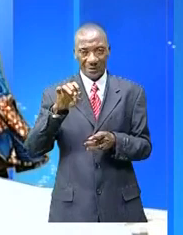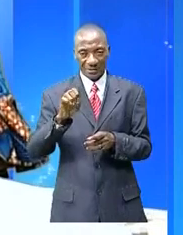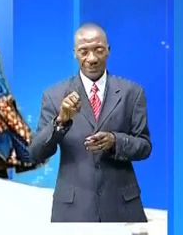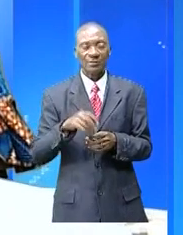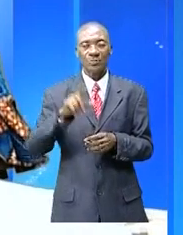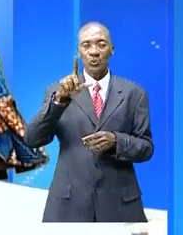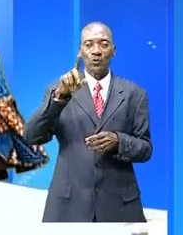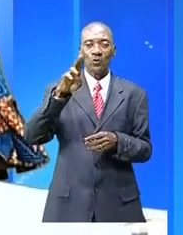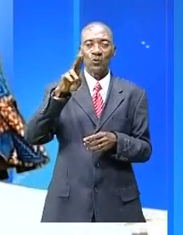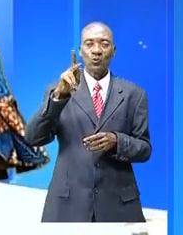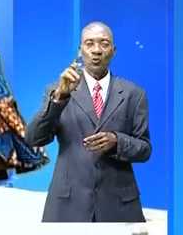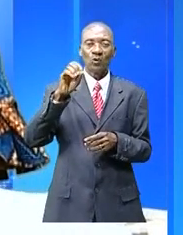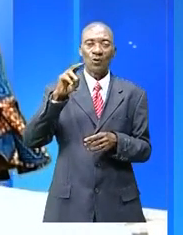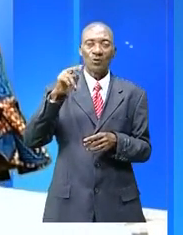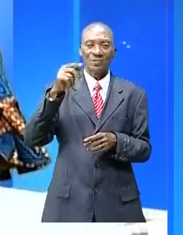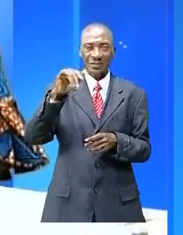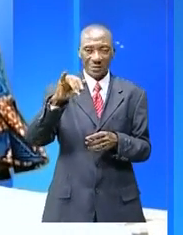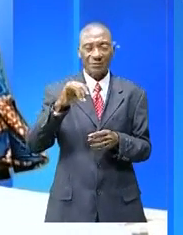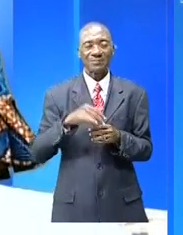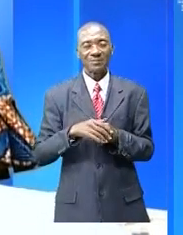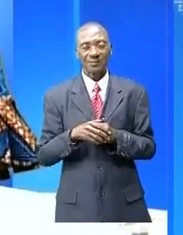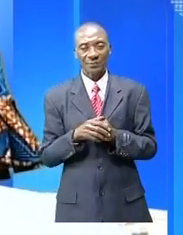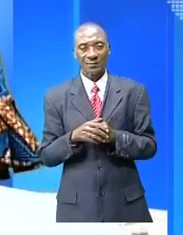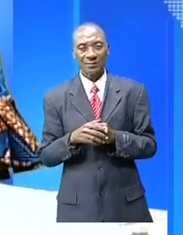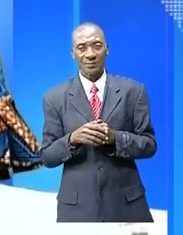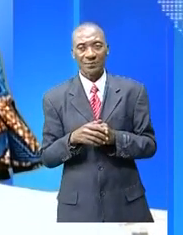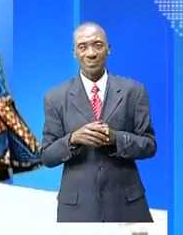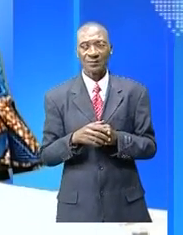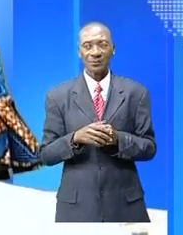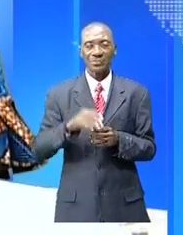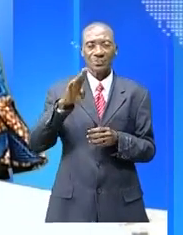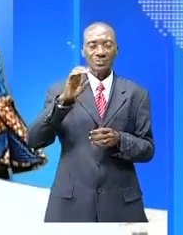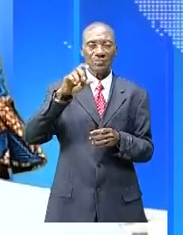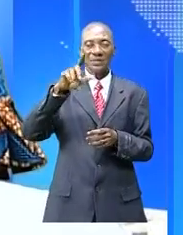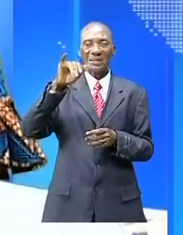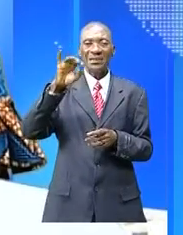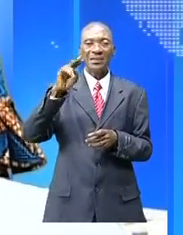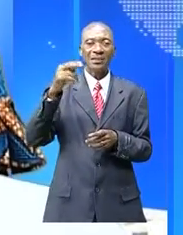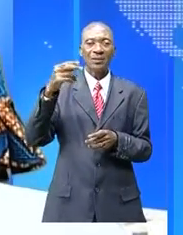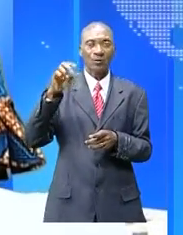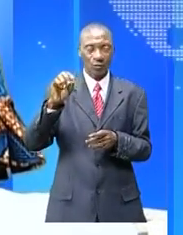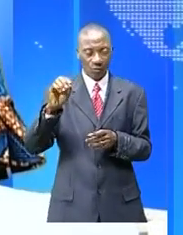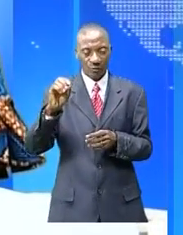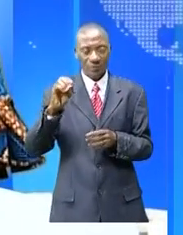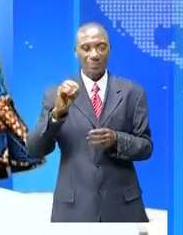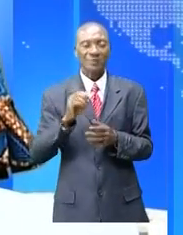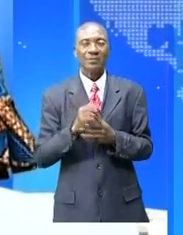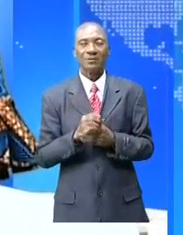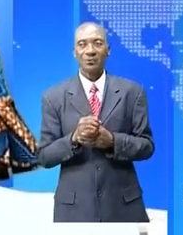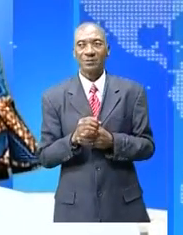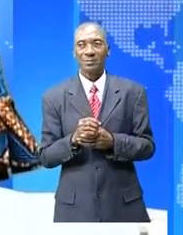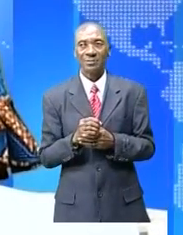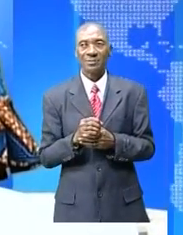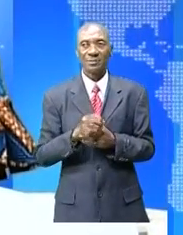Bokondi Ndeka Sylvain, CGM, Bolingo Kandeke Liseron,